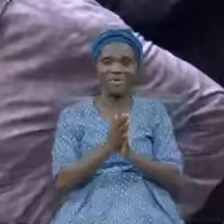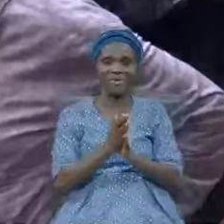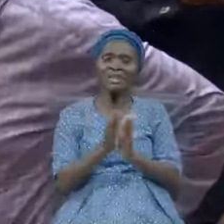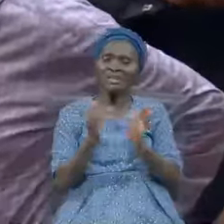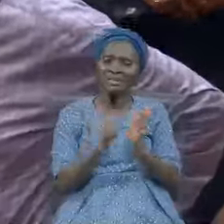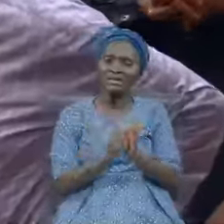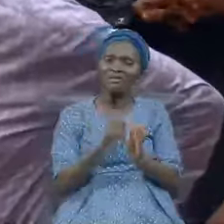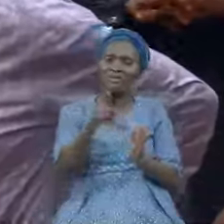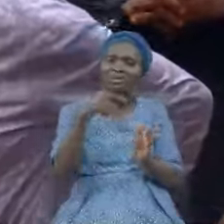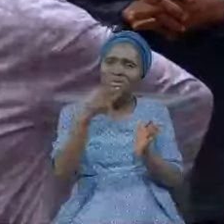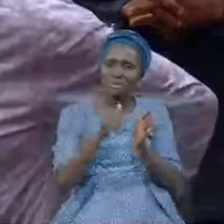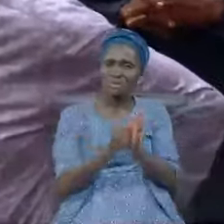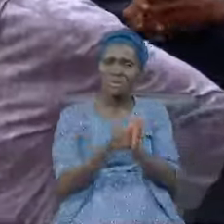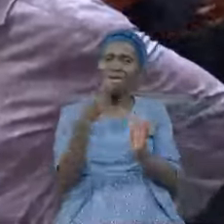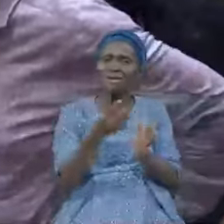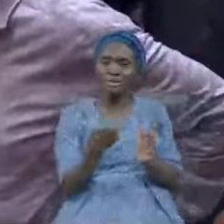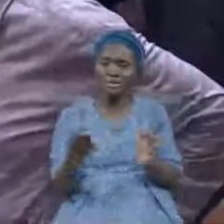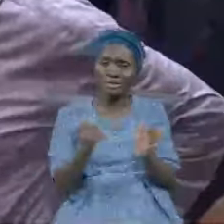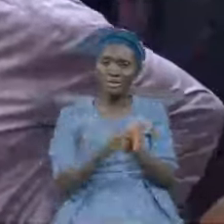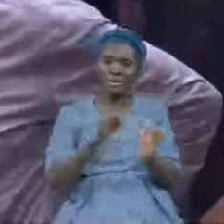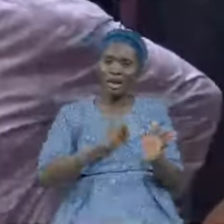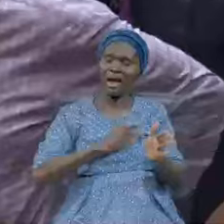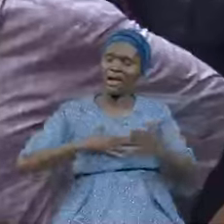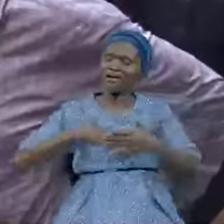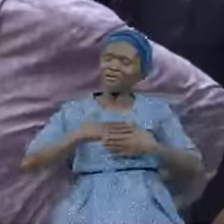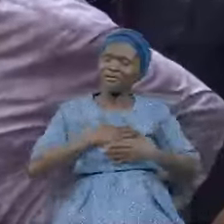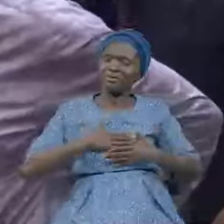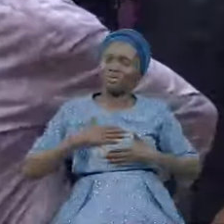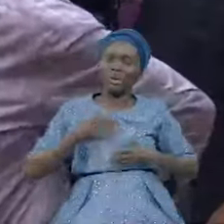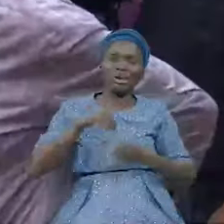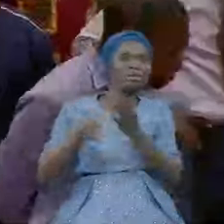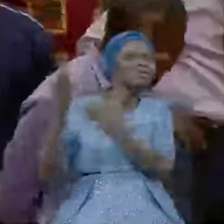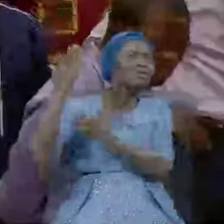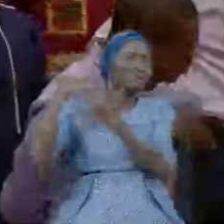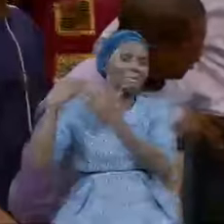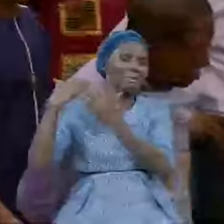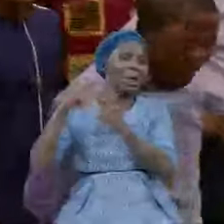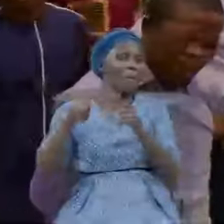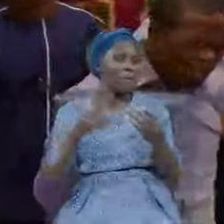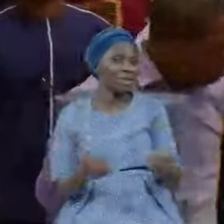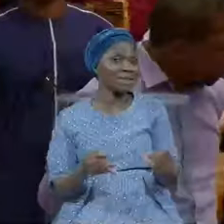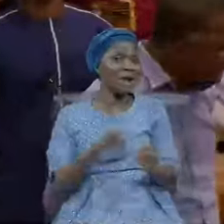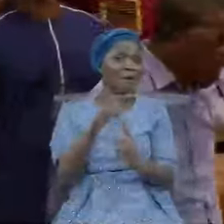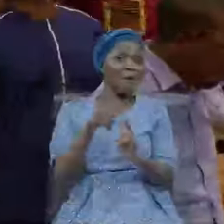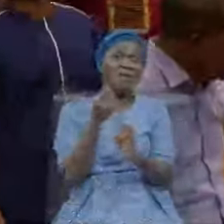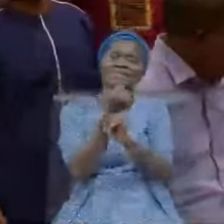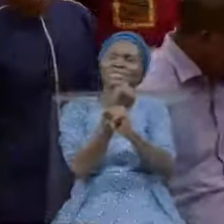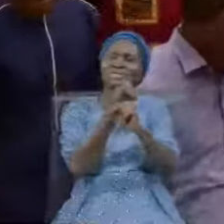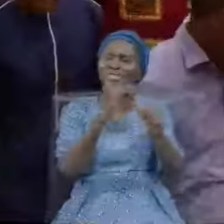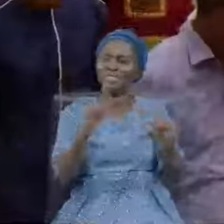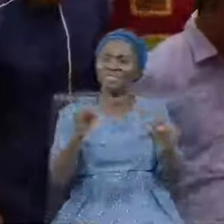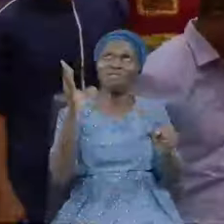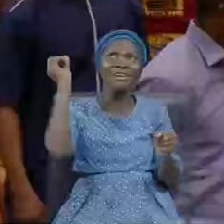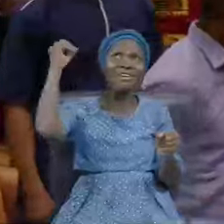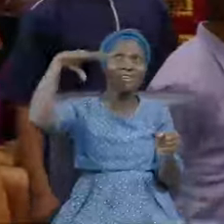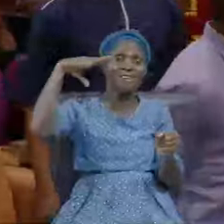Les choses que j'ai abandonnées dans le passé, lorsque la grâce salvatrice est venue, ces